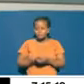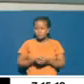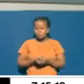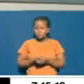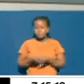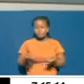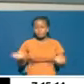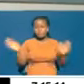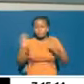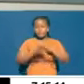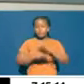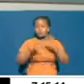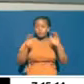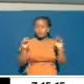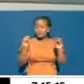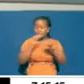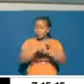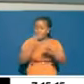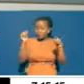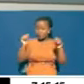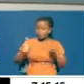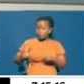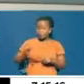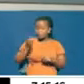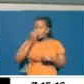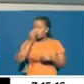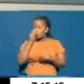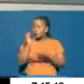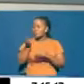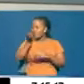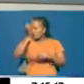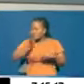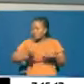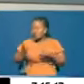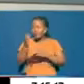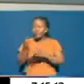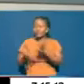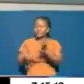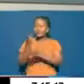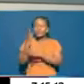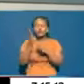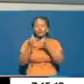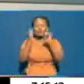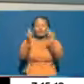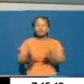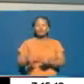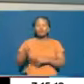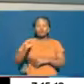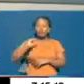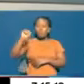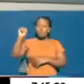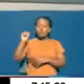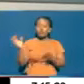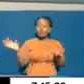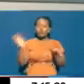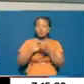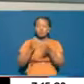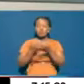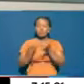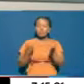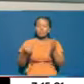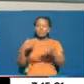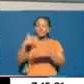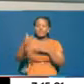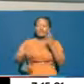William Ruto, ambaye amepuzilia mbali kubuniwa kwa miungano ya kisiasa kwa ajili ya uchaguzi mkuu ujao. Ruto,